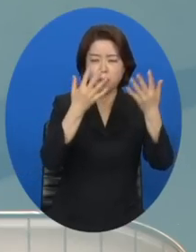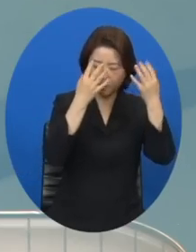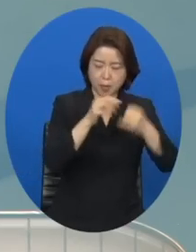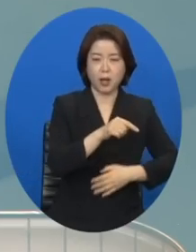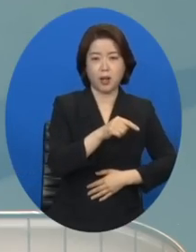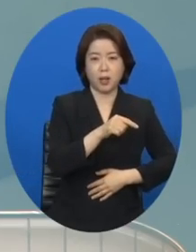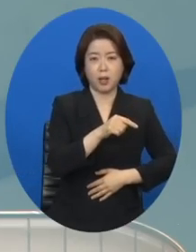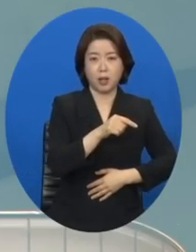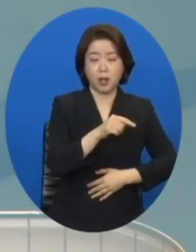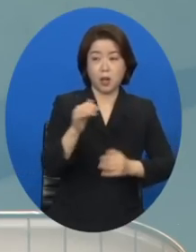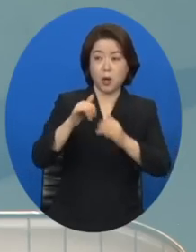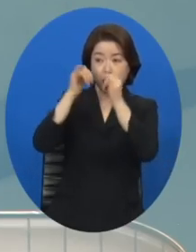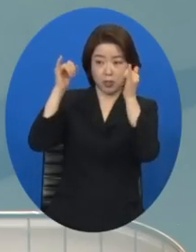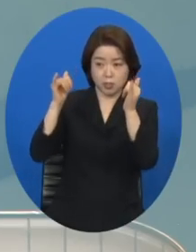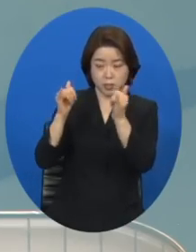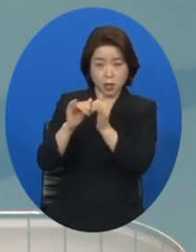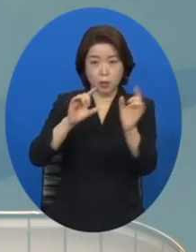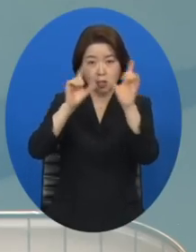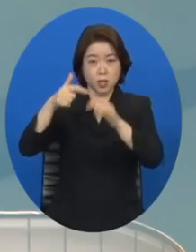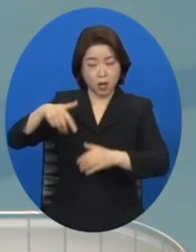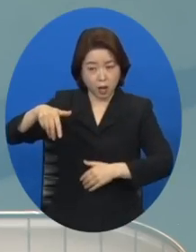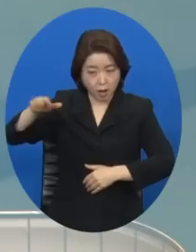사회생활을 가면서